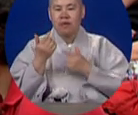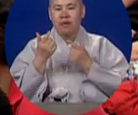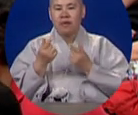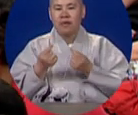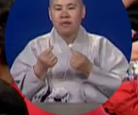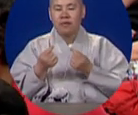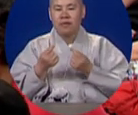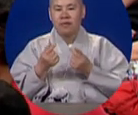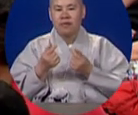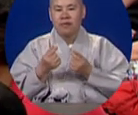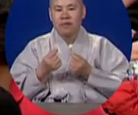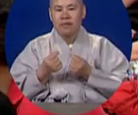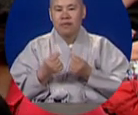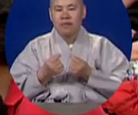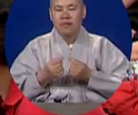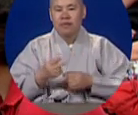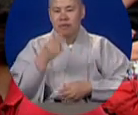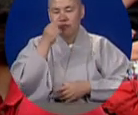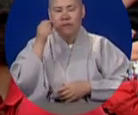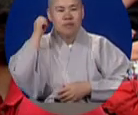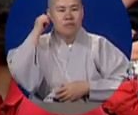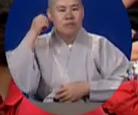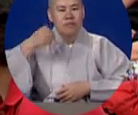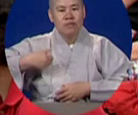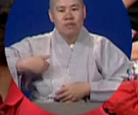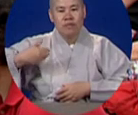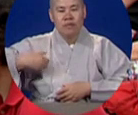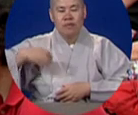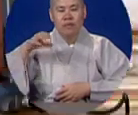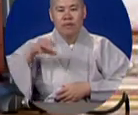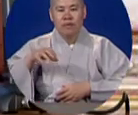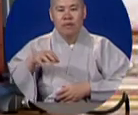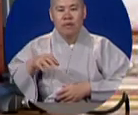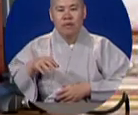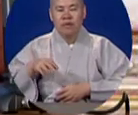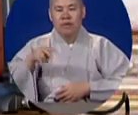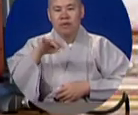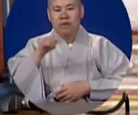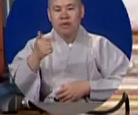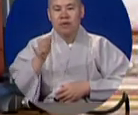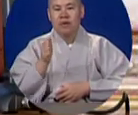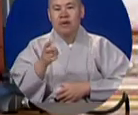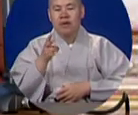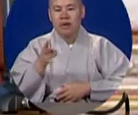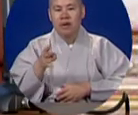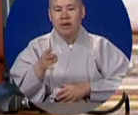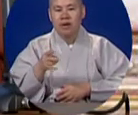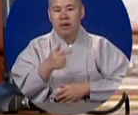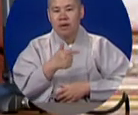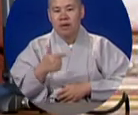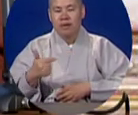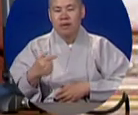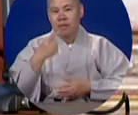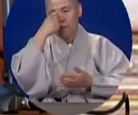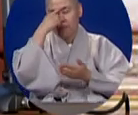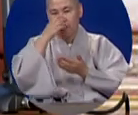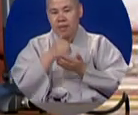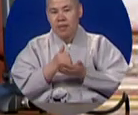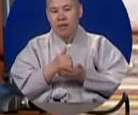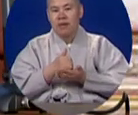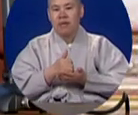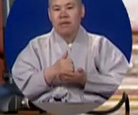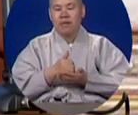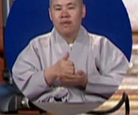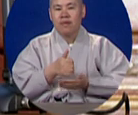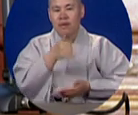중국에 신의 선사라고 하는 분이 있는데요 그